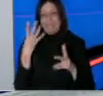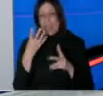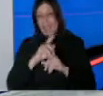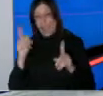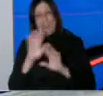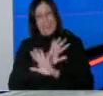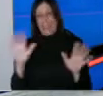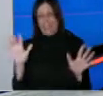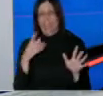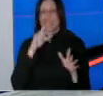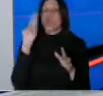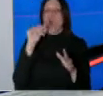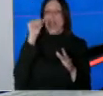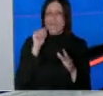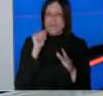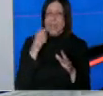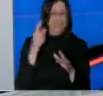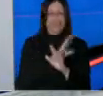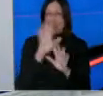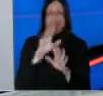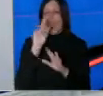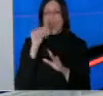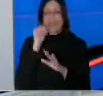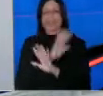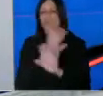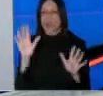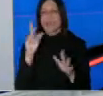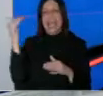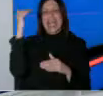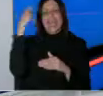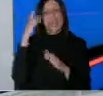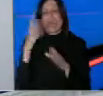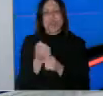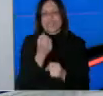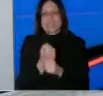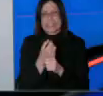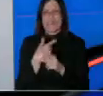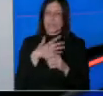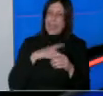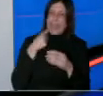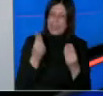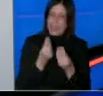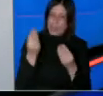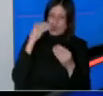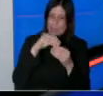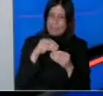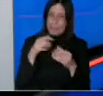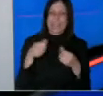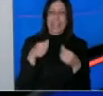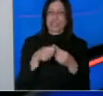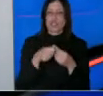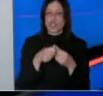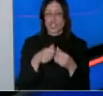לכחול לבן, יש, אני עדיין... לא, אין לכחול לבן. עכשיו תשמע, כחול לבן לך... אין לה כלום, כן. גנץ לא יודע מה הוא עושה, זה קמפיין. אגב, אני רוצה להגיד עוד הערה קטנה לגבי